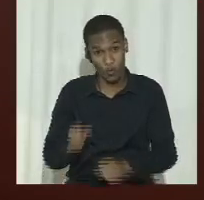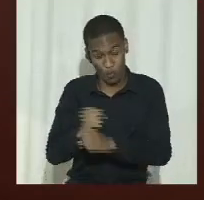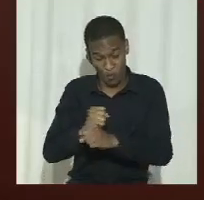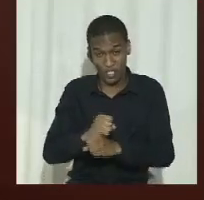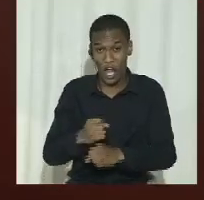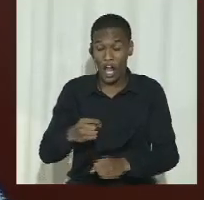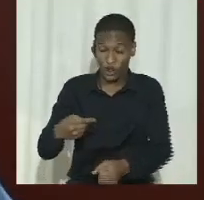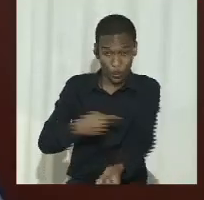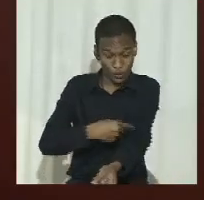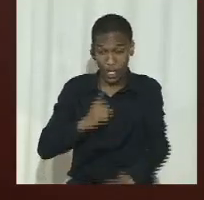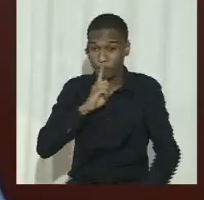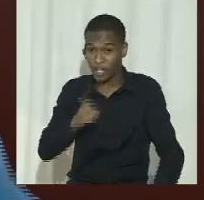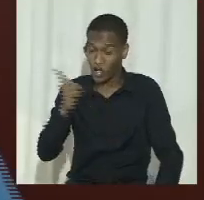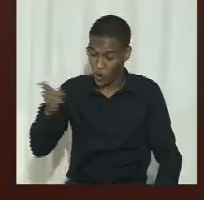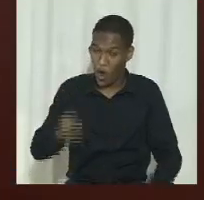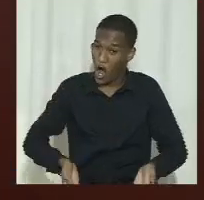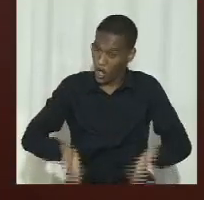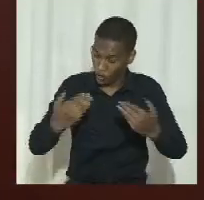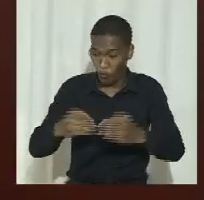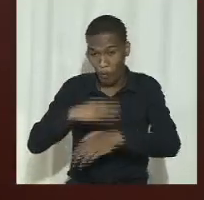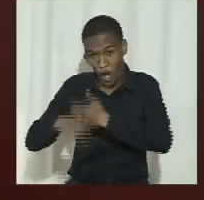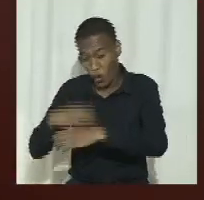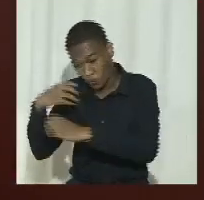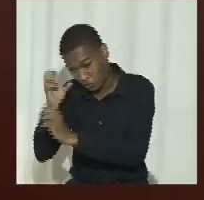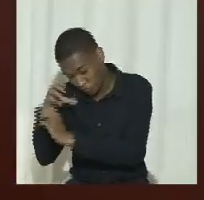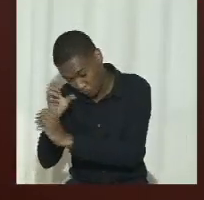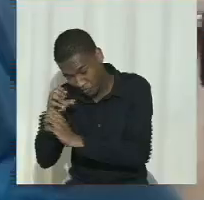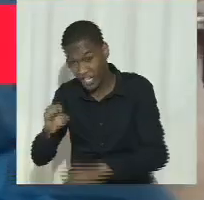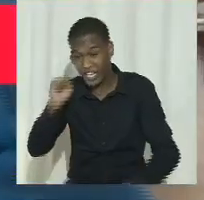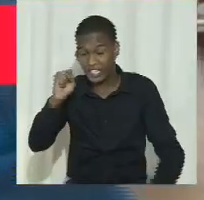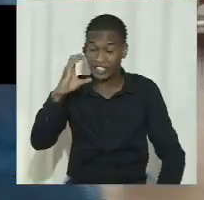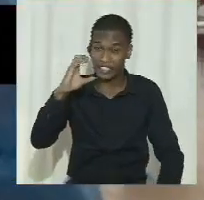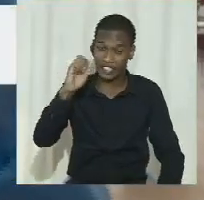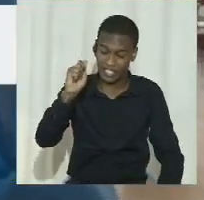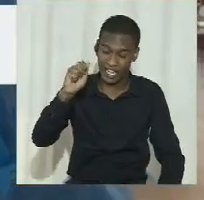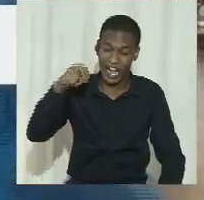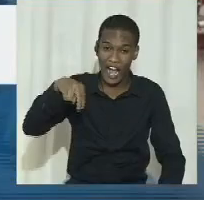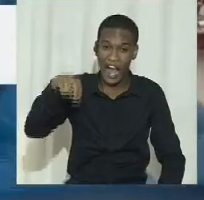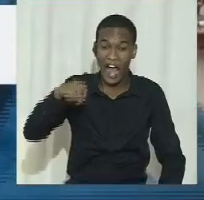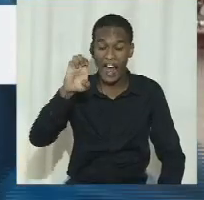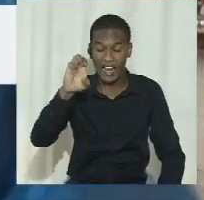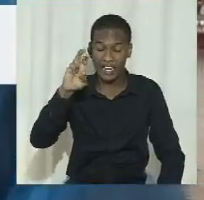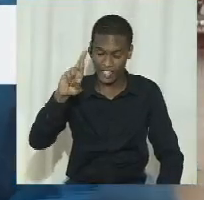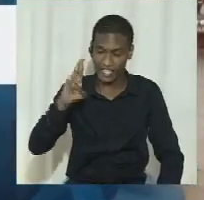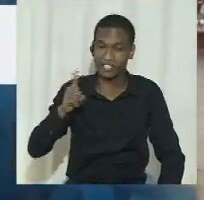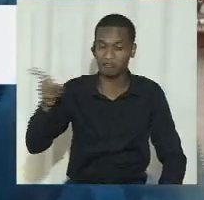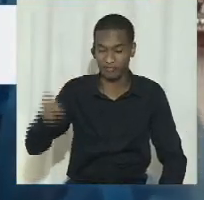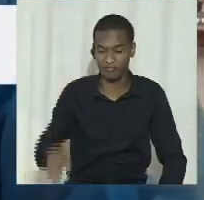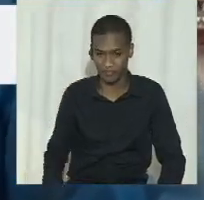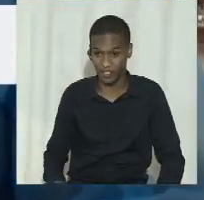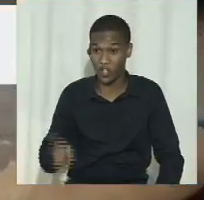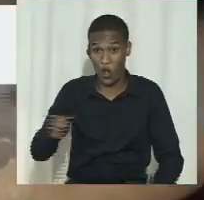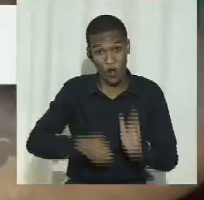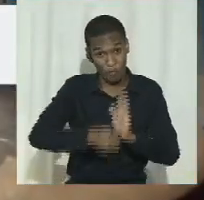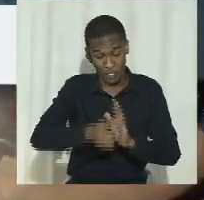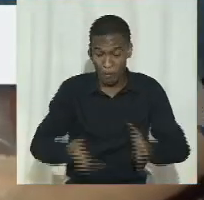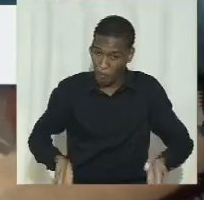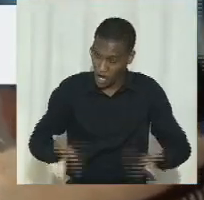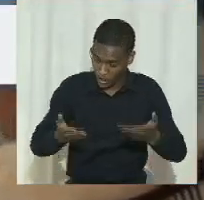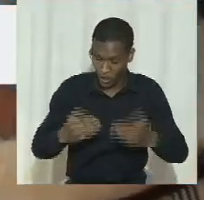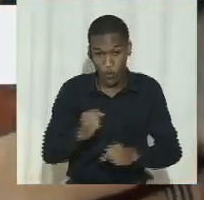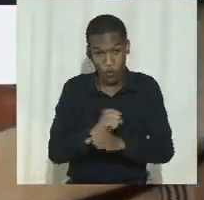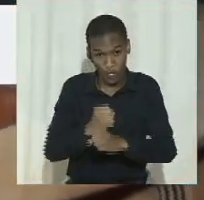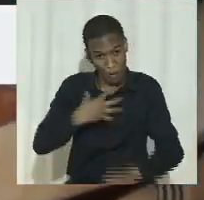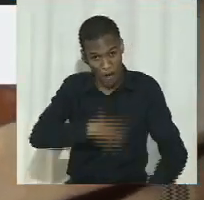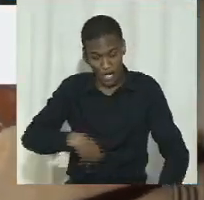scanner fa tsy andeha azakazaka anao scanera donony le rehetrarehetra zany manentana trany ny ministra ny anatonana toeram-pijamboana raha vao